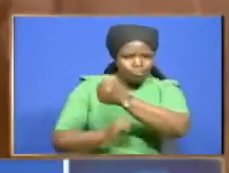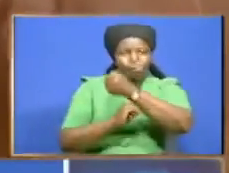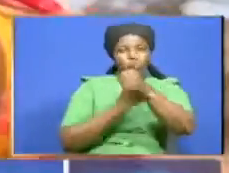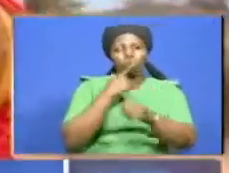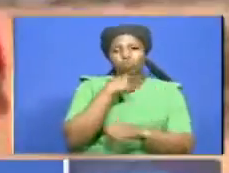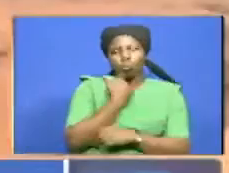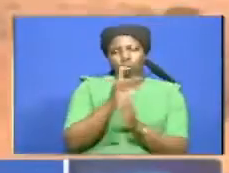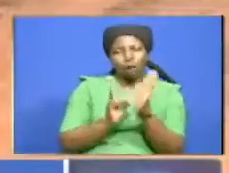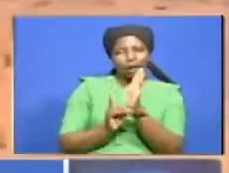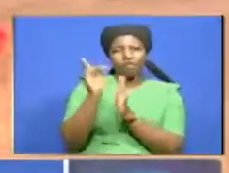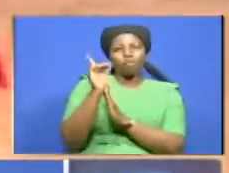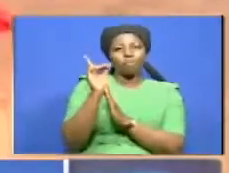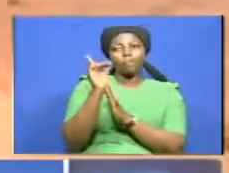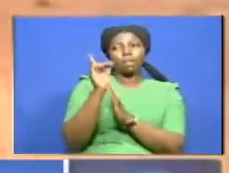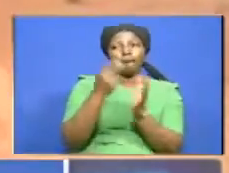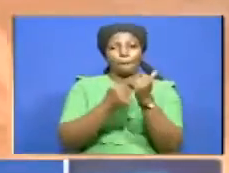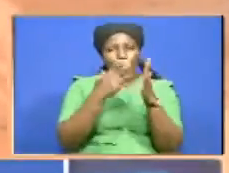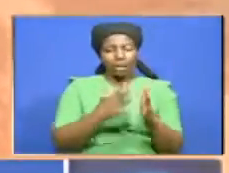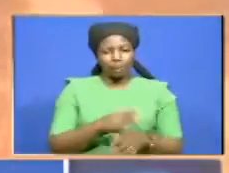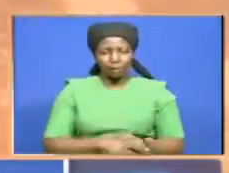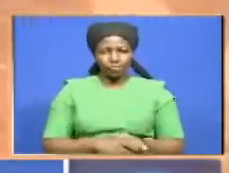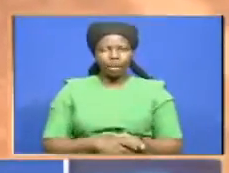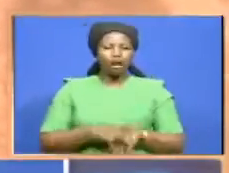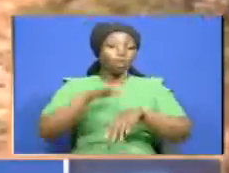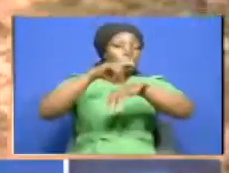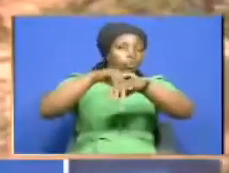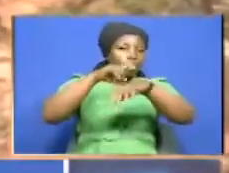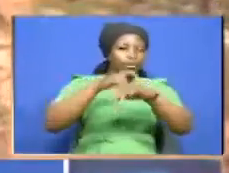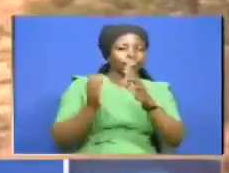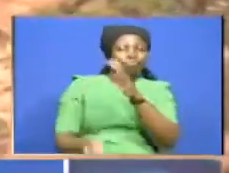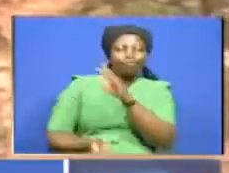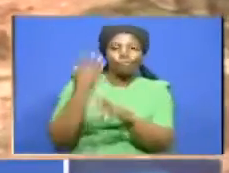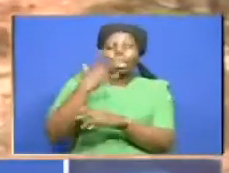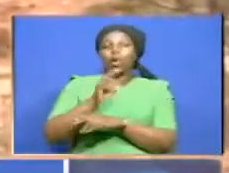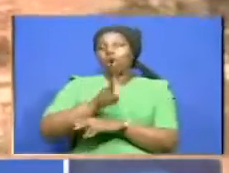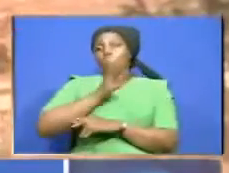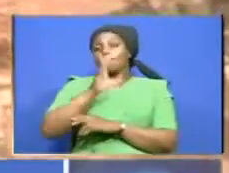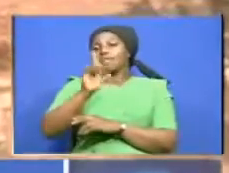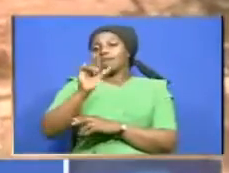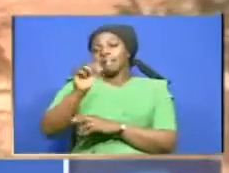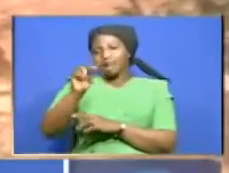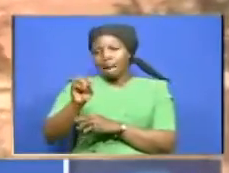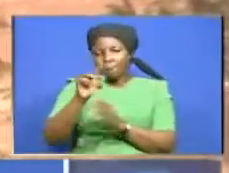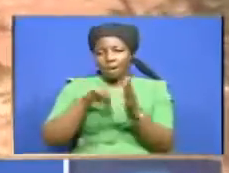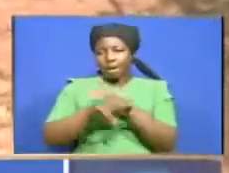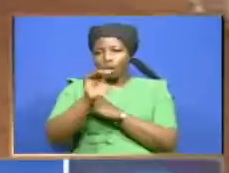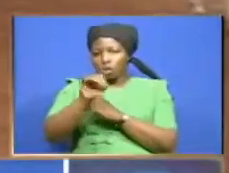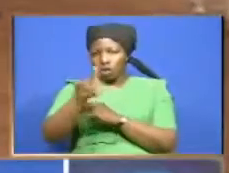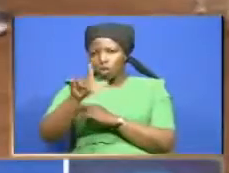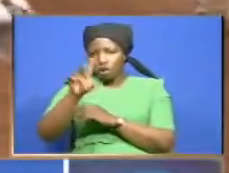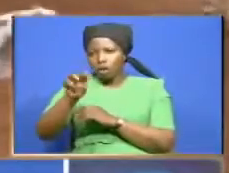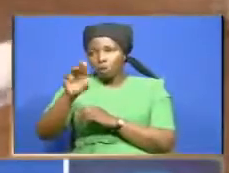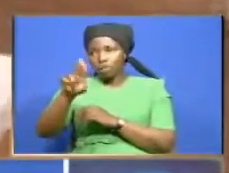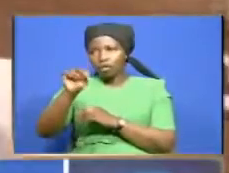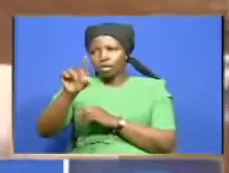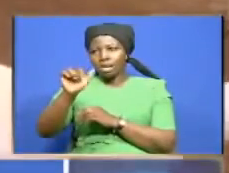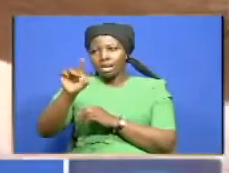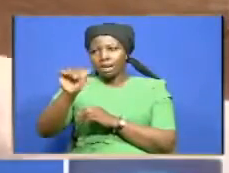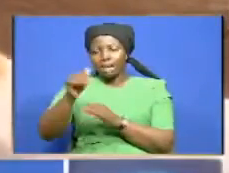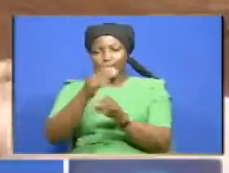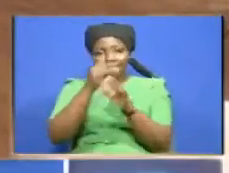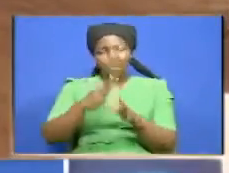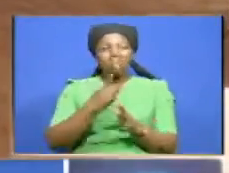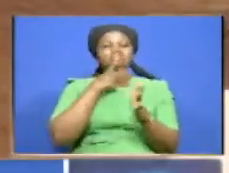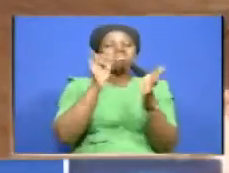kimaendeleo. Wakiongea baada ya uzinduzi rasmi wa bwawa la maji la kijamii la Olmunanda, wadau waliongeza kusema kwamba